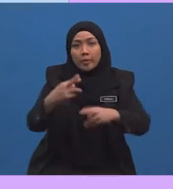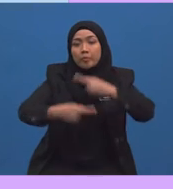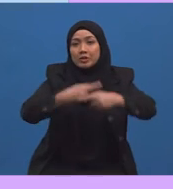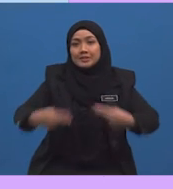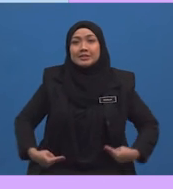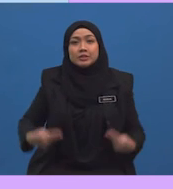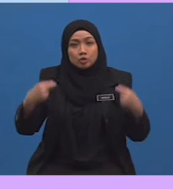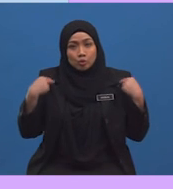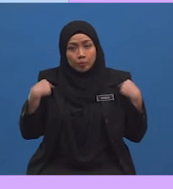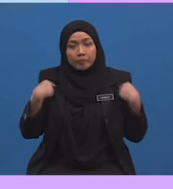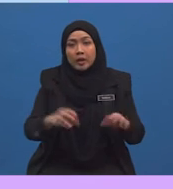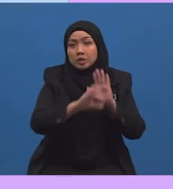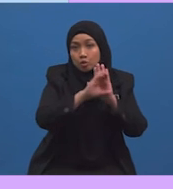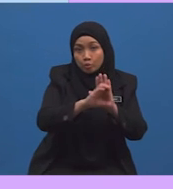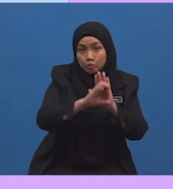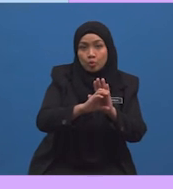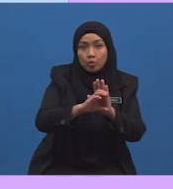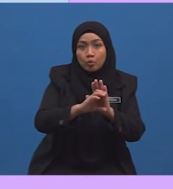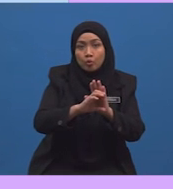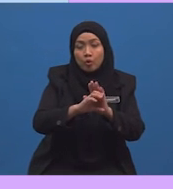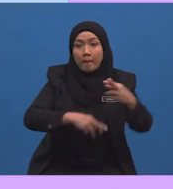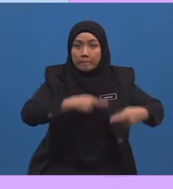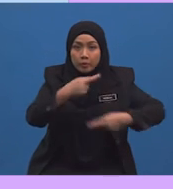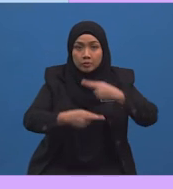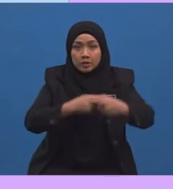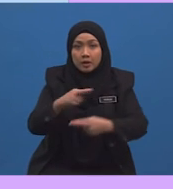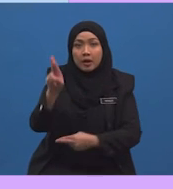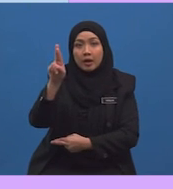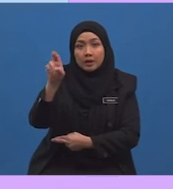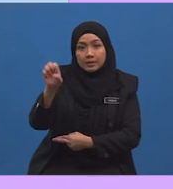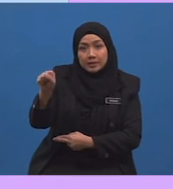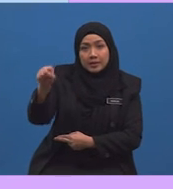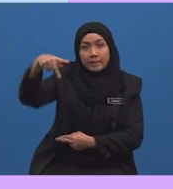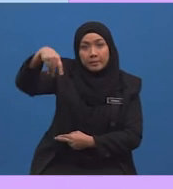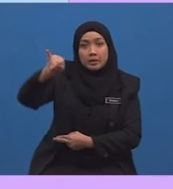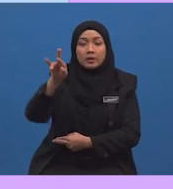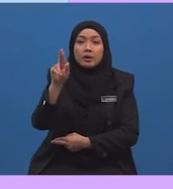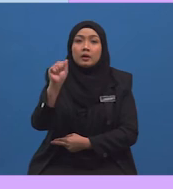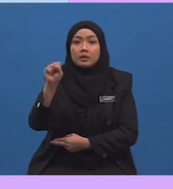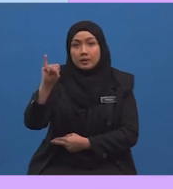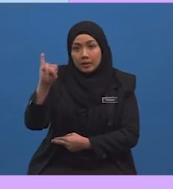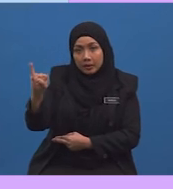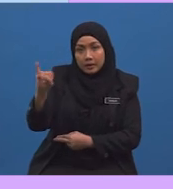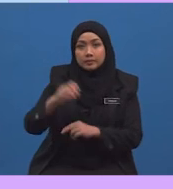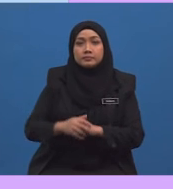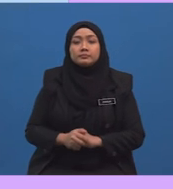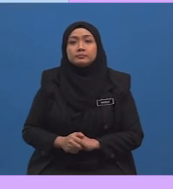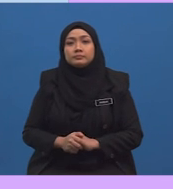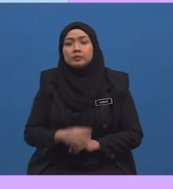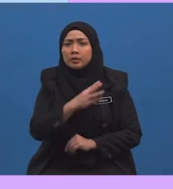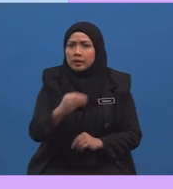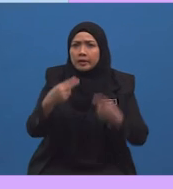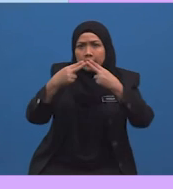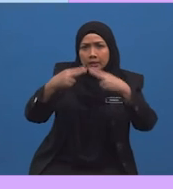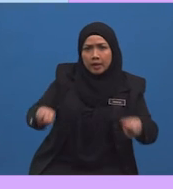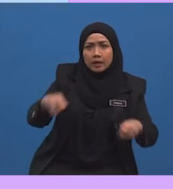hidup. Sebagai contoh, proses respirasi. Selain itu, tenaga juga hilang dalam bentuk tenaga